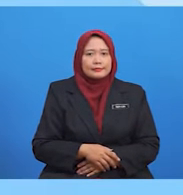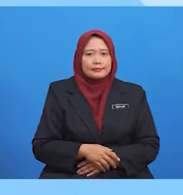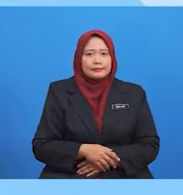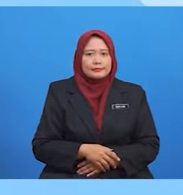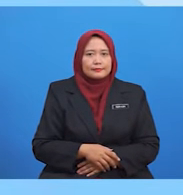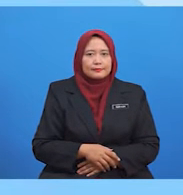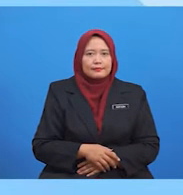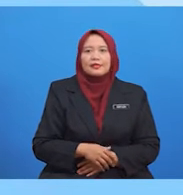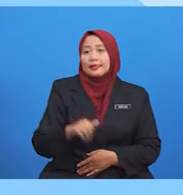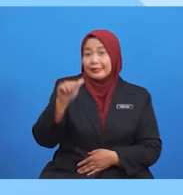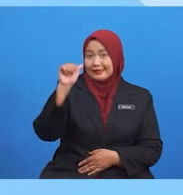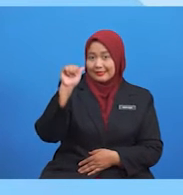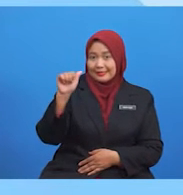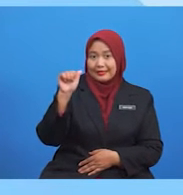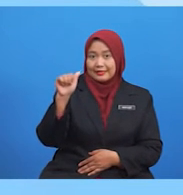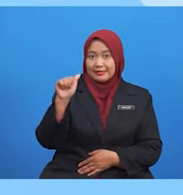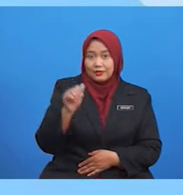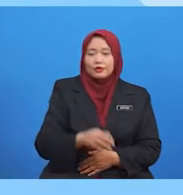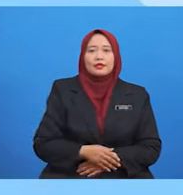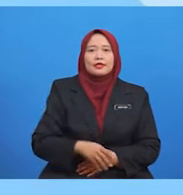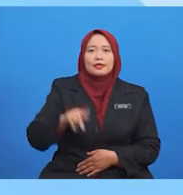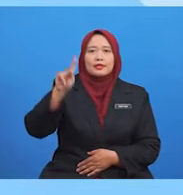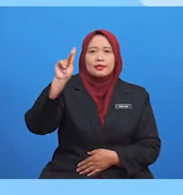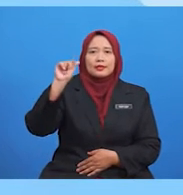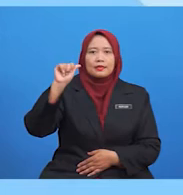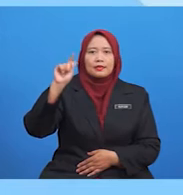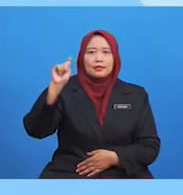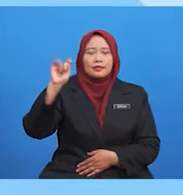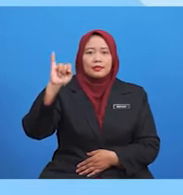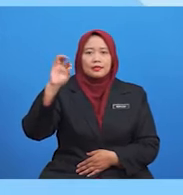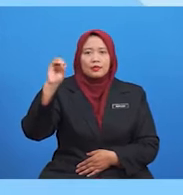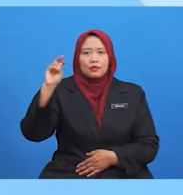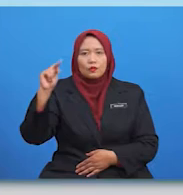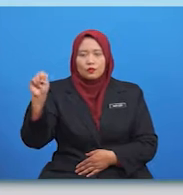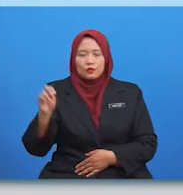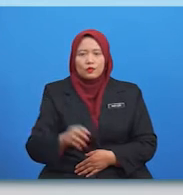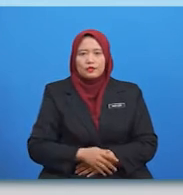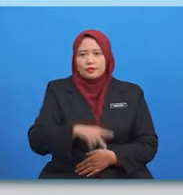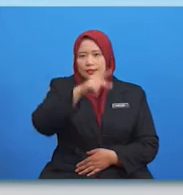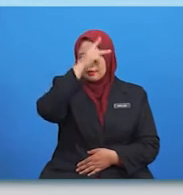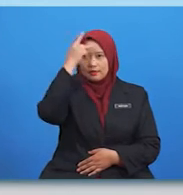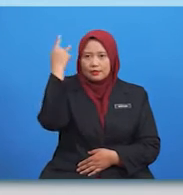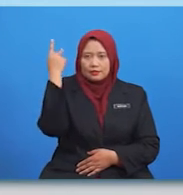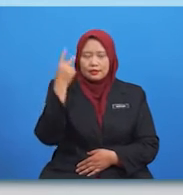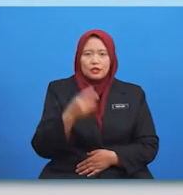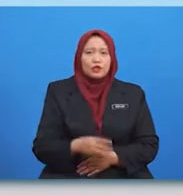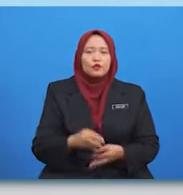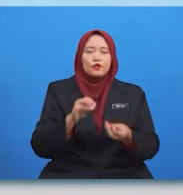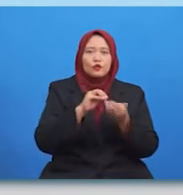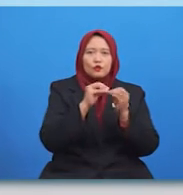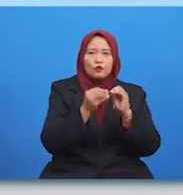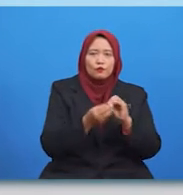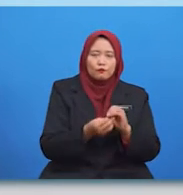Jawapannya A, iaitu kation. Ini kerana jika dilihat di sini,